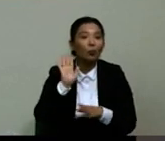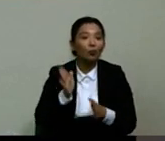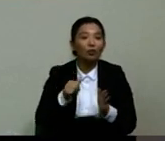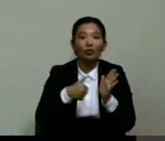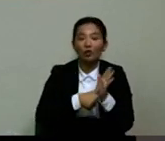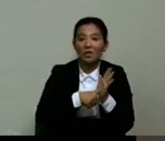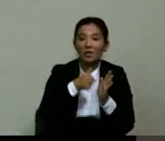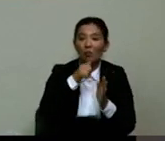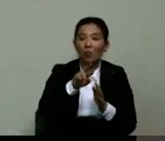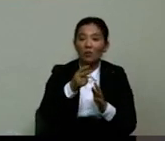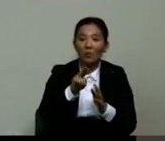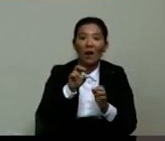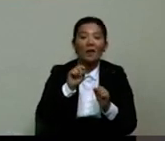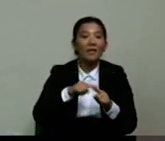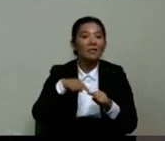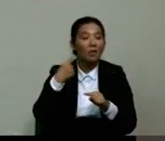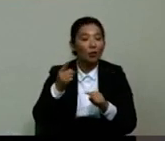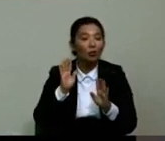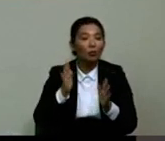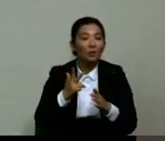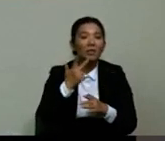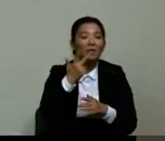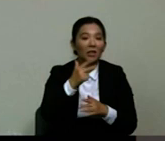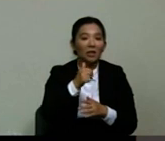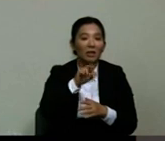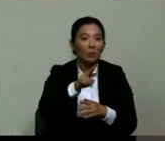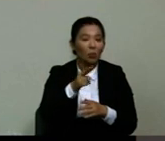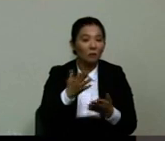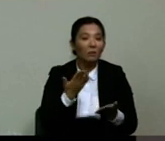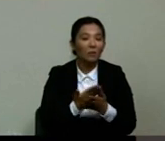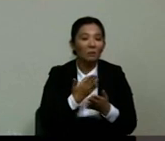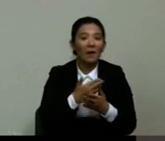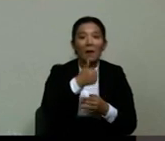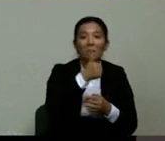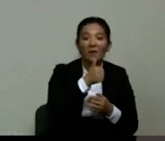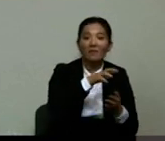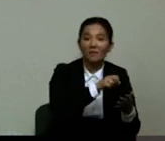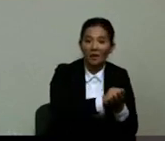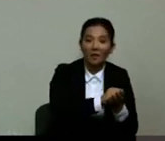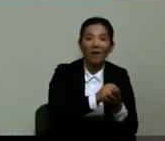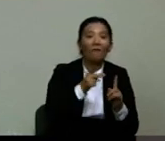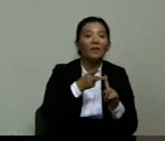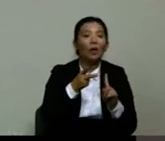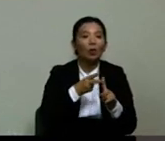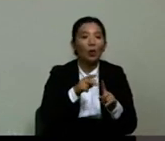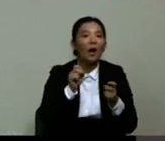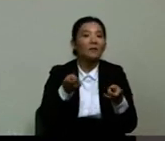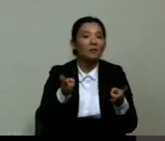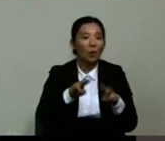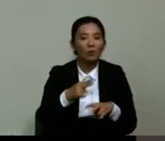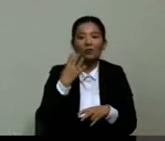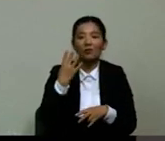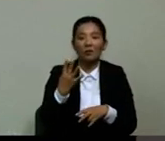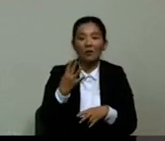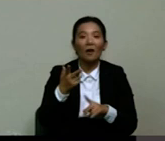6 способов. На следующем месте уже будет 3 способа. Если первое место занято, на второе остается